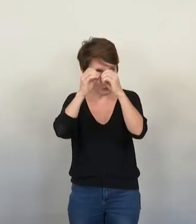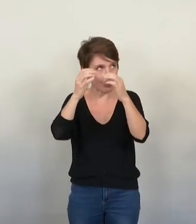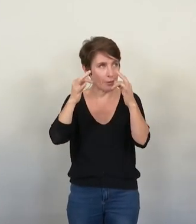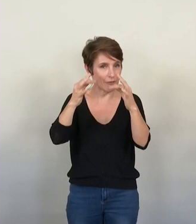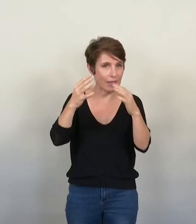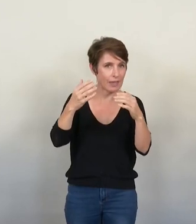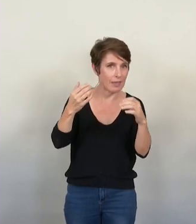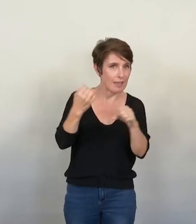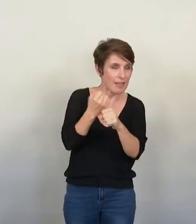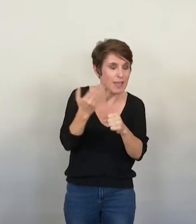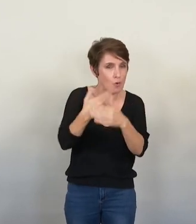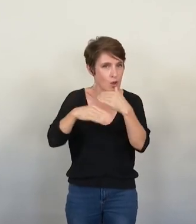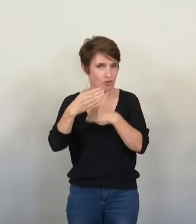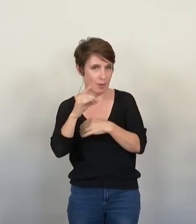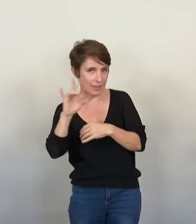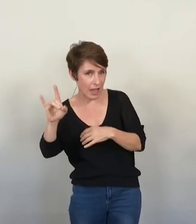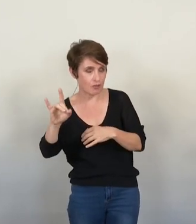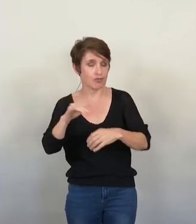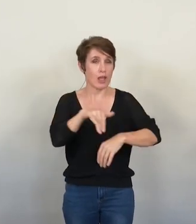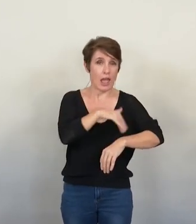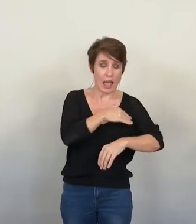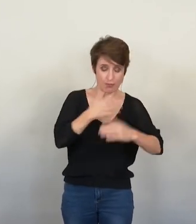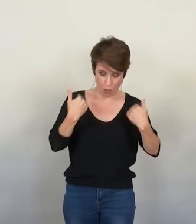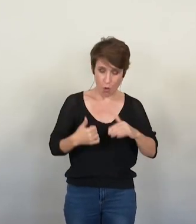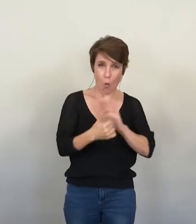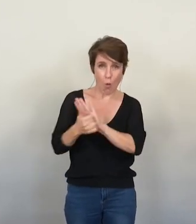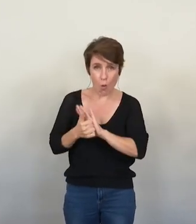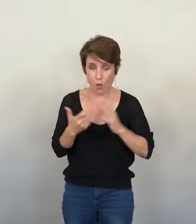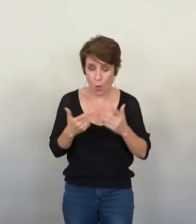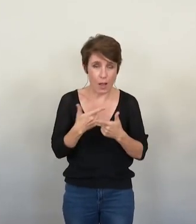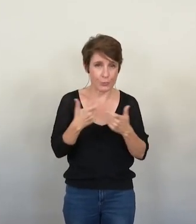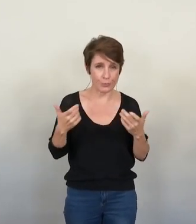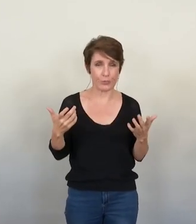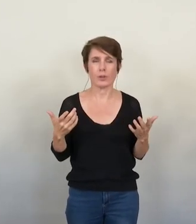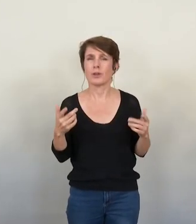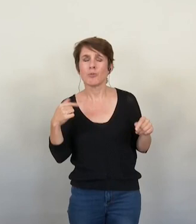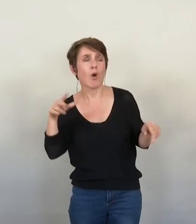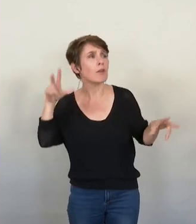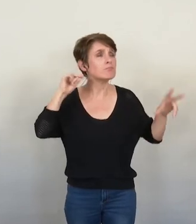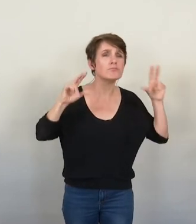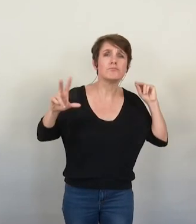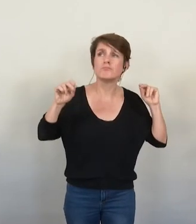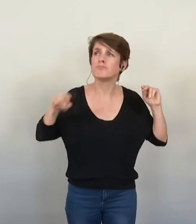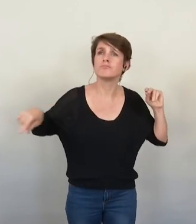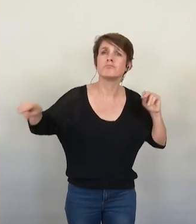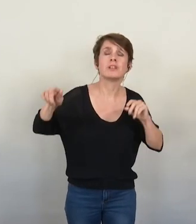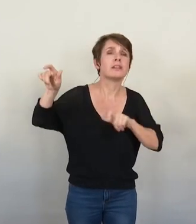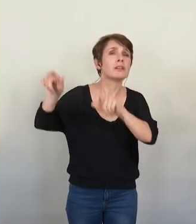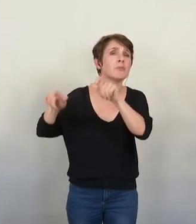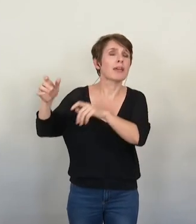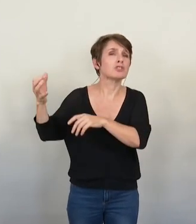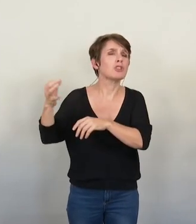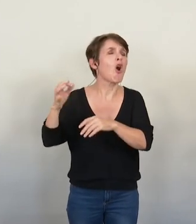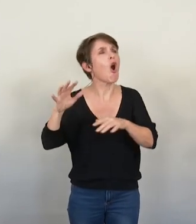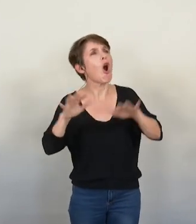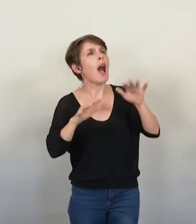d'activité l'implication des agents et et le rôle de chacun j'ai entendu quelques dizaines de personnes suivies non